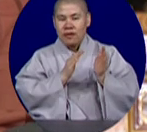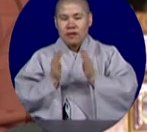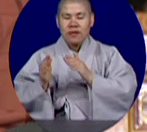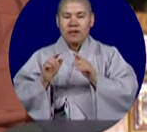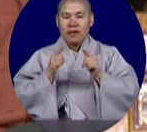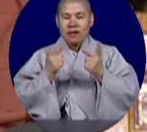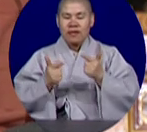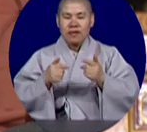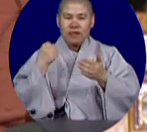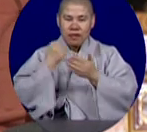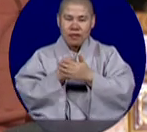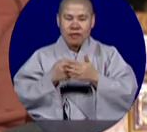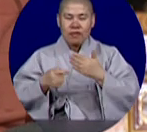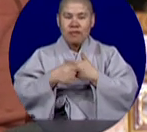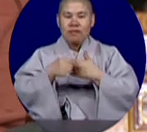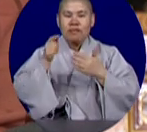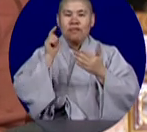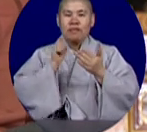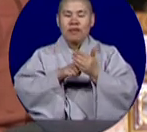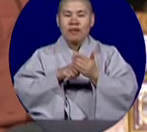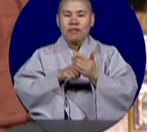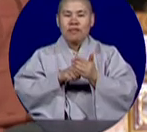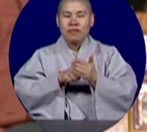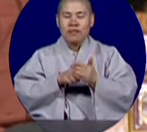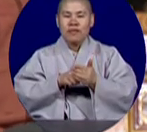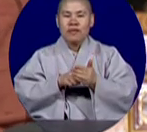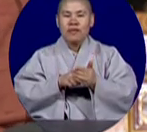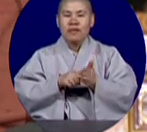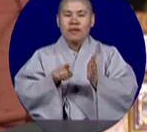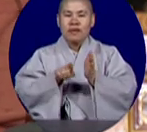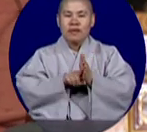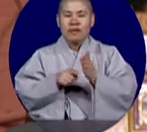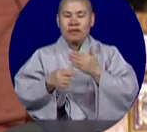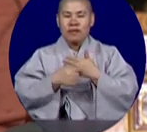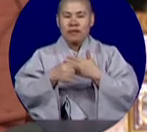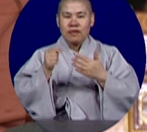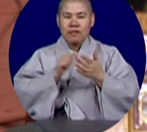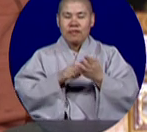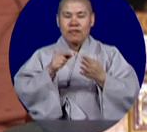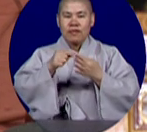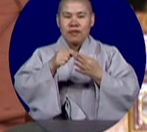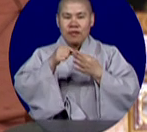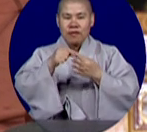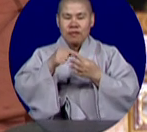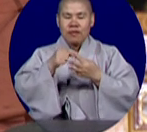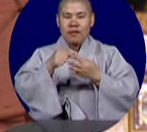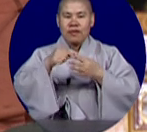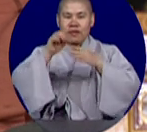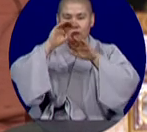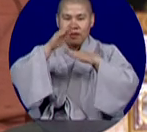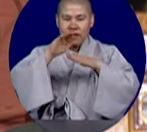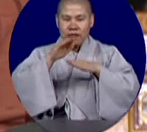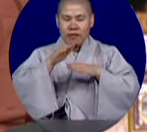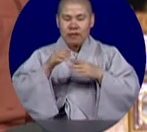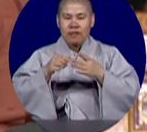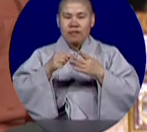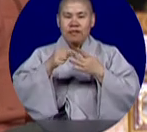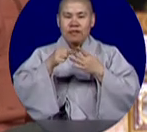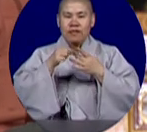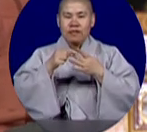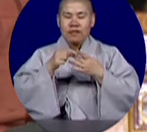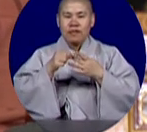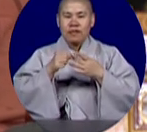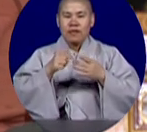결정심도 신심이다 이거죠. 이게 이제 첫 번째 신심의 내용이고,